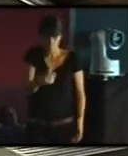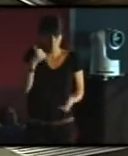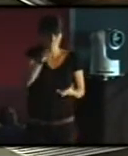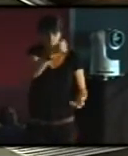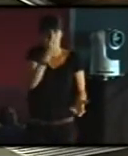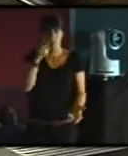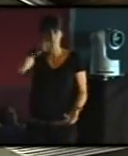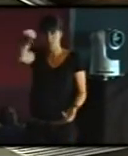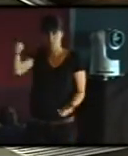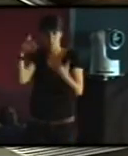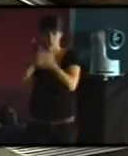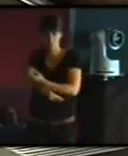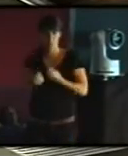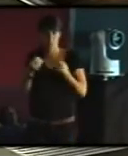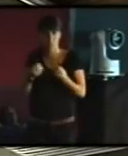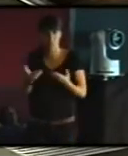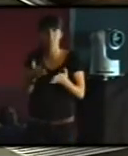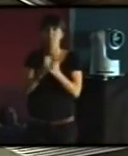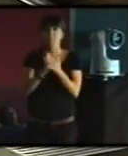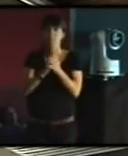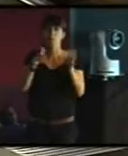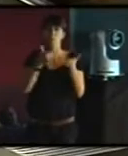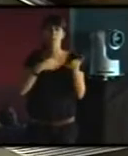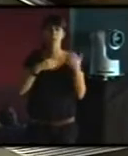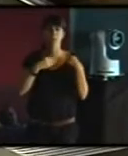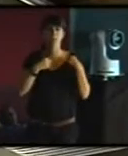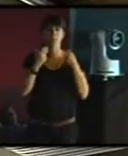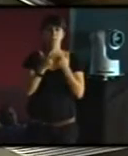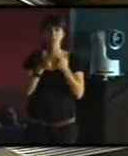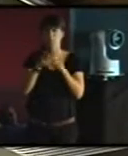de manière, comment dire, comment on appelle ça quand les sous ne voient plus rien ?